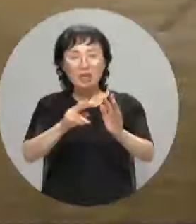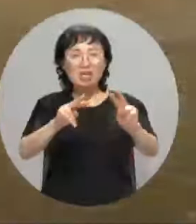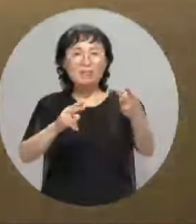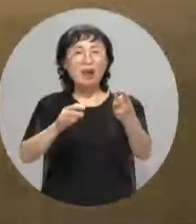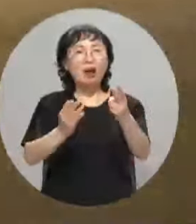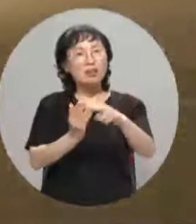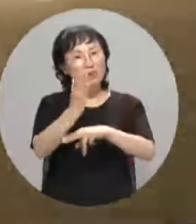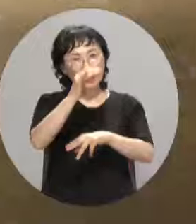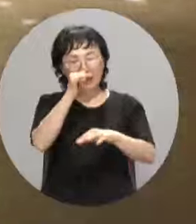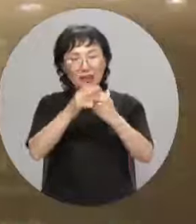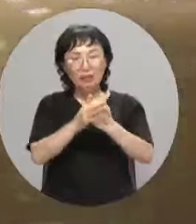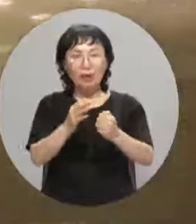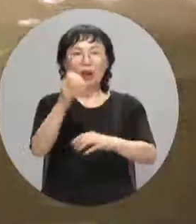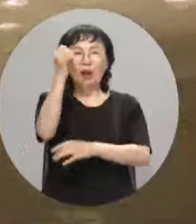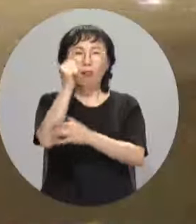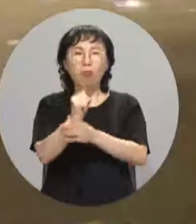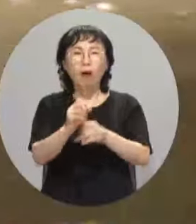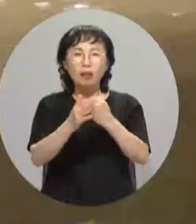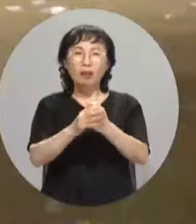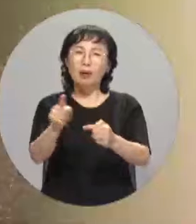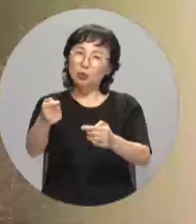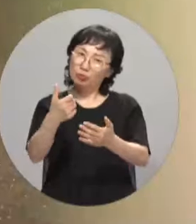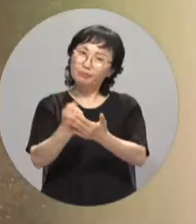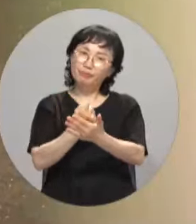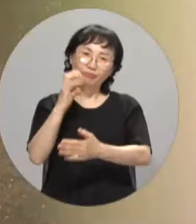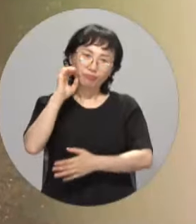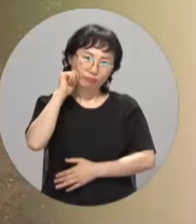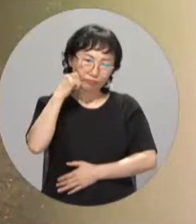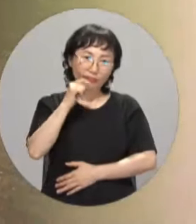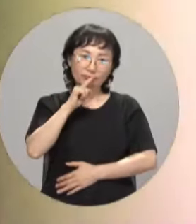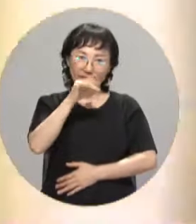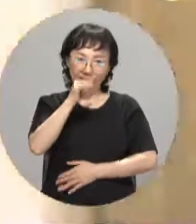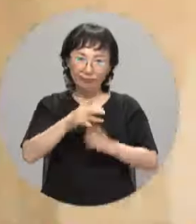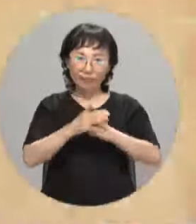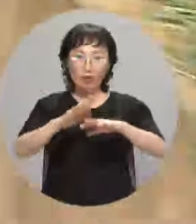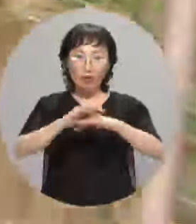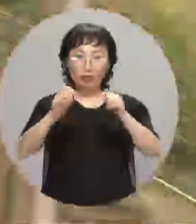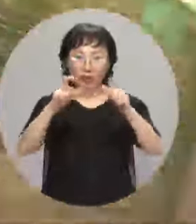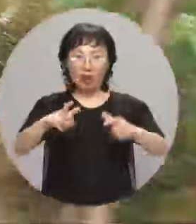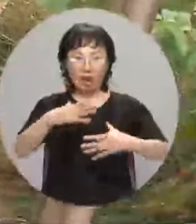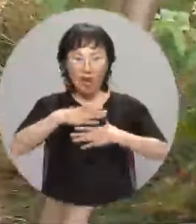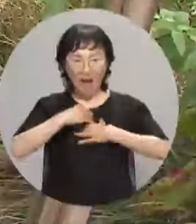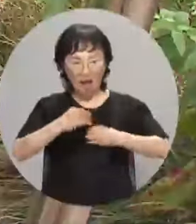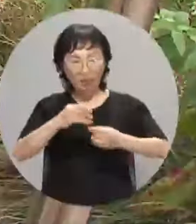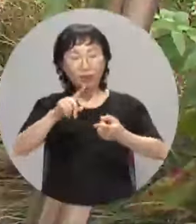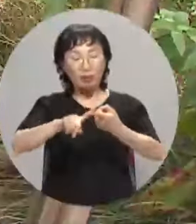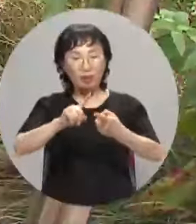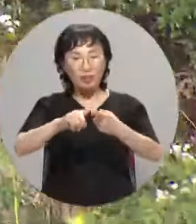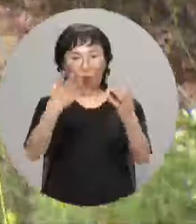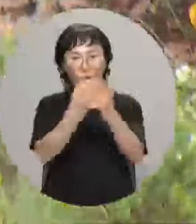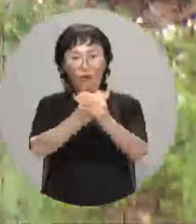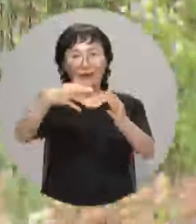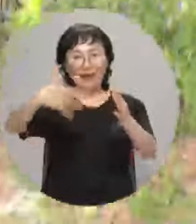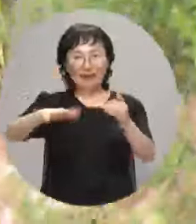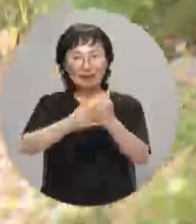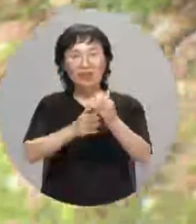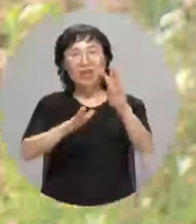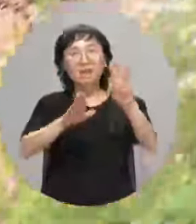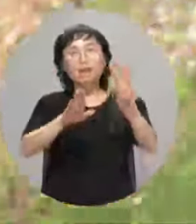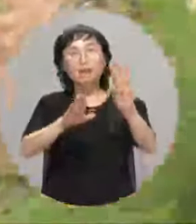애로가 있다는 입장입니다 현재 전북 자치 도내에는 안전 조치가 완비되지 않은 등급 재해위험